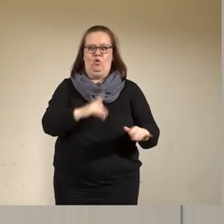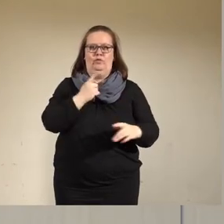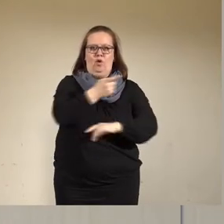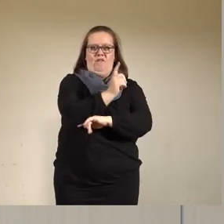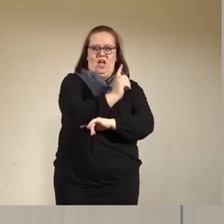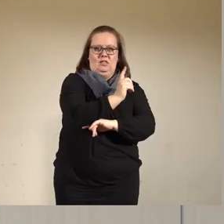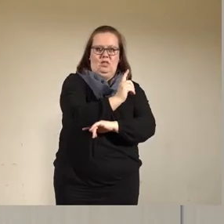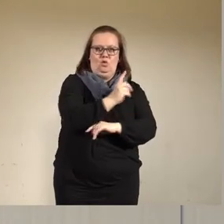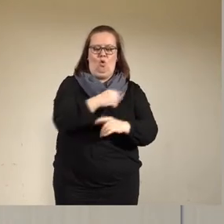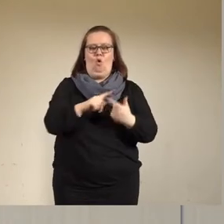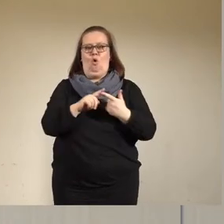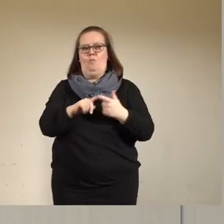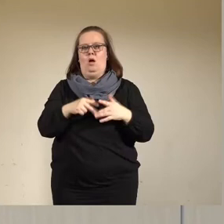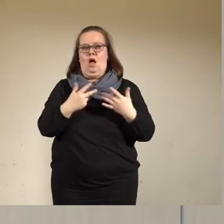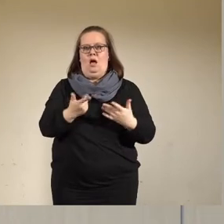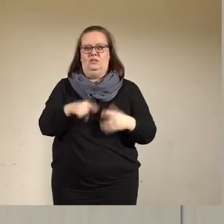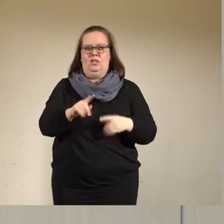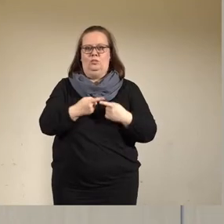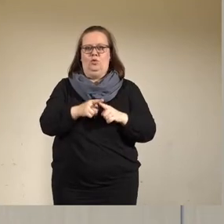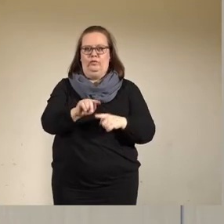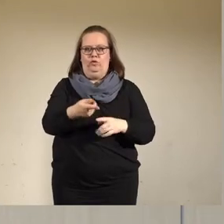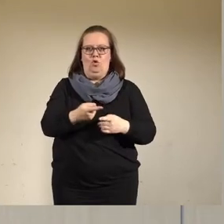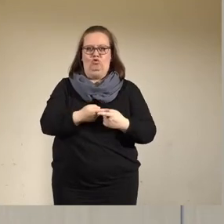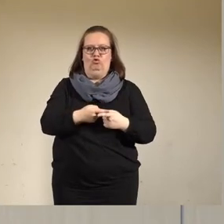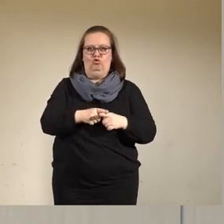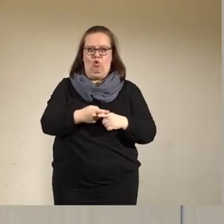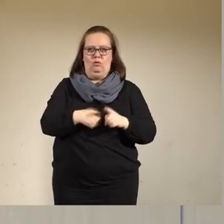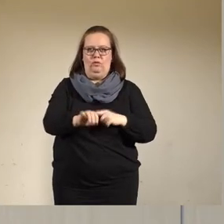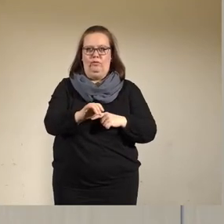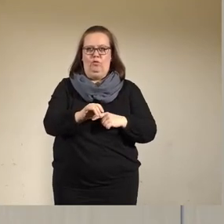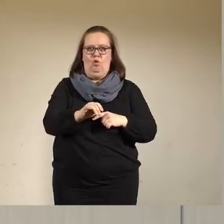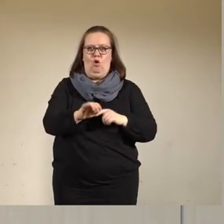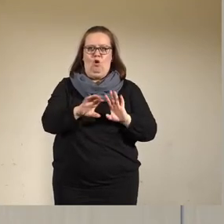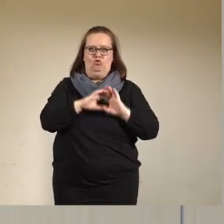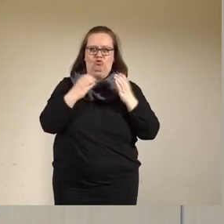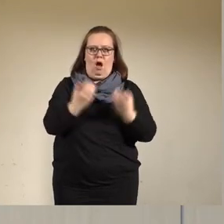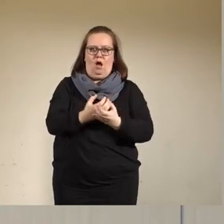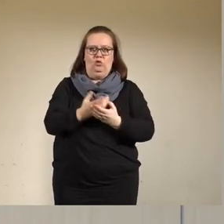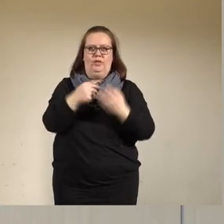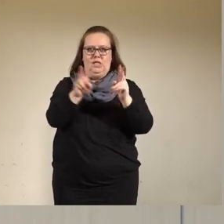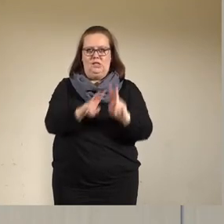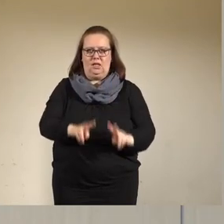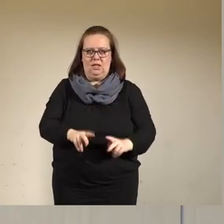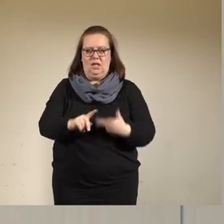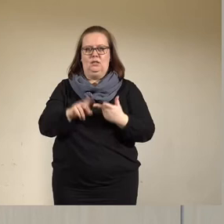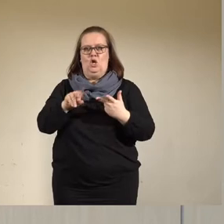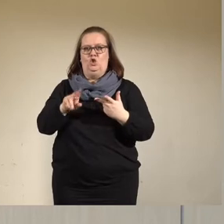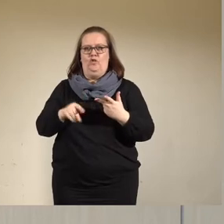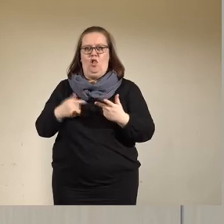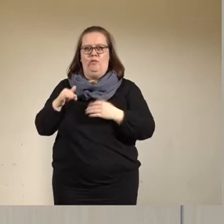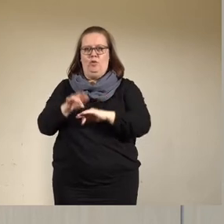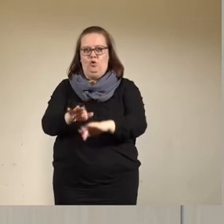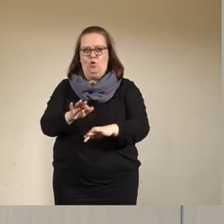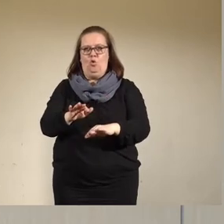Fernsehturm, 28 Millionen Schulden für das Steierstadion, dass das wieder saniert wird. 12 Millionen kostet